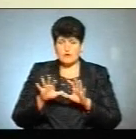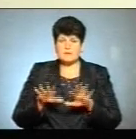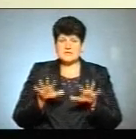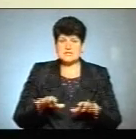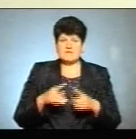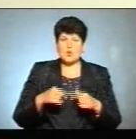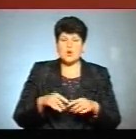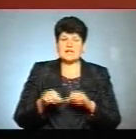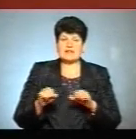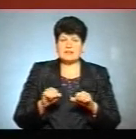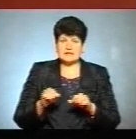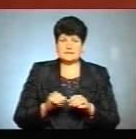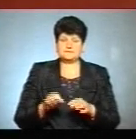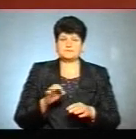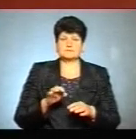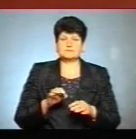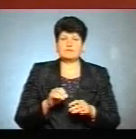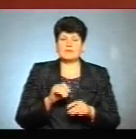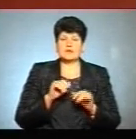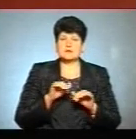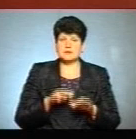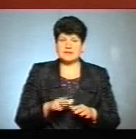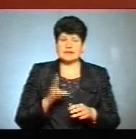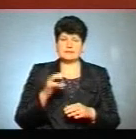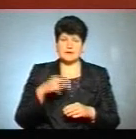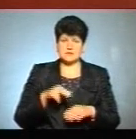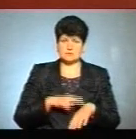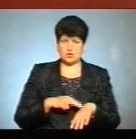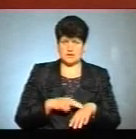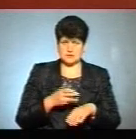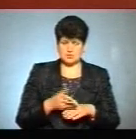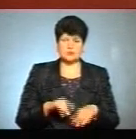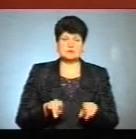органи влади, для вжиття заходів і Нацполіцію. Так само і